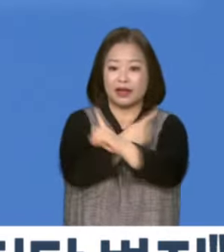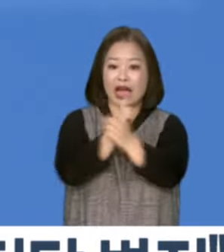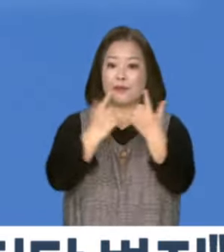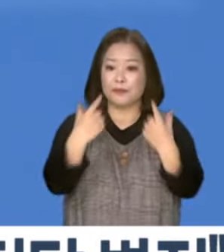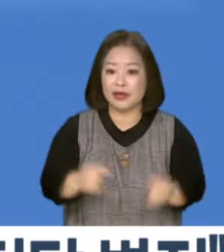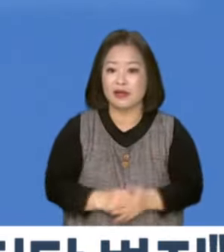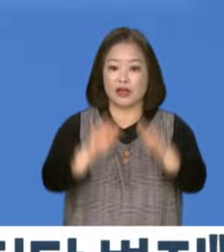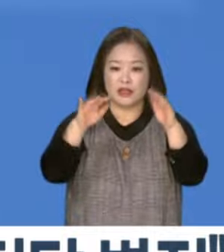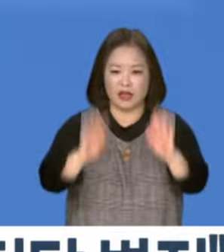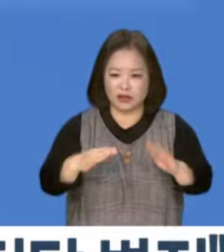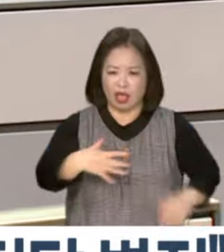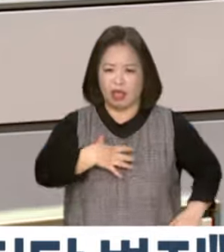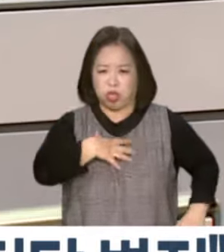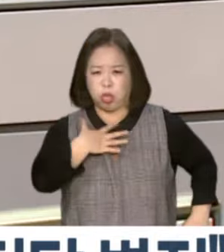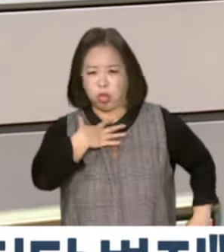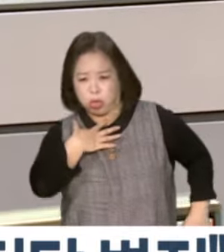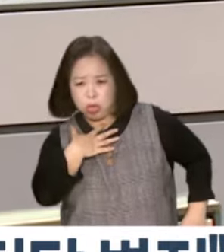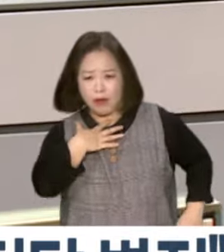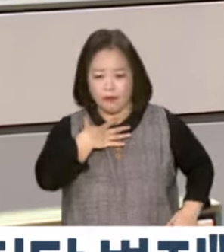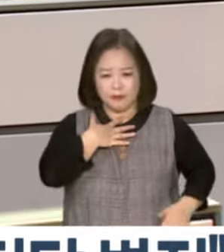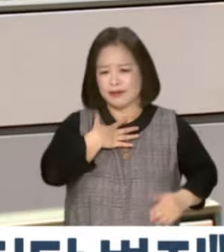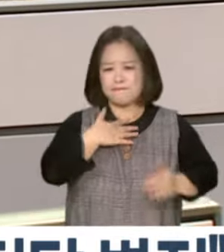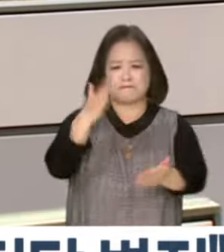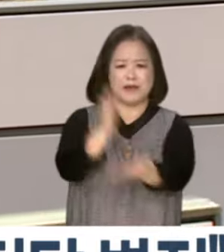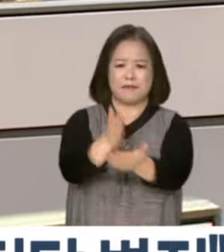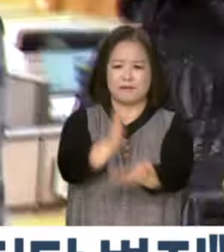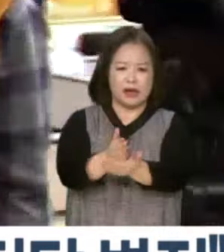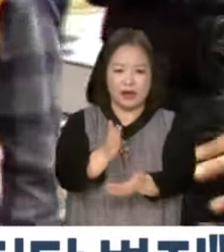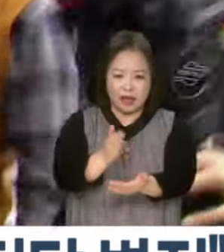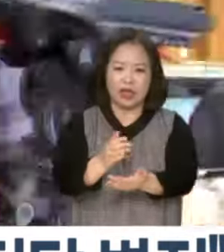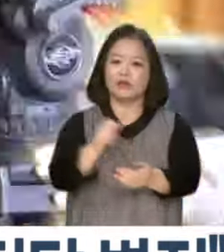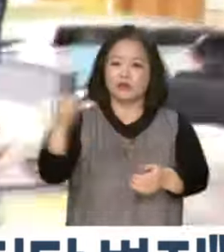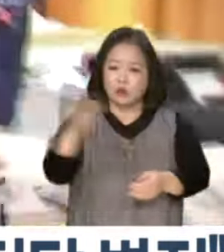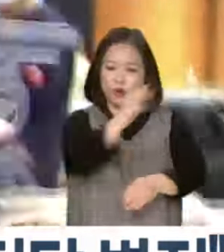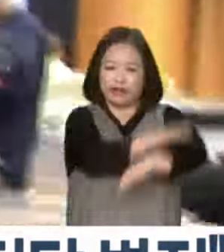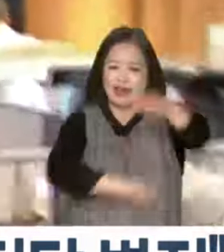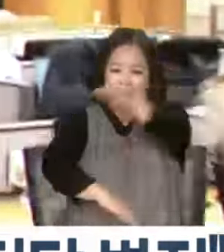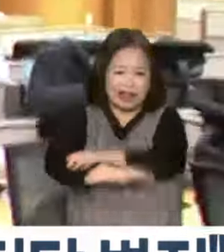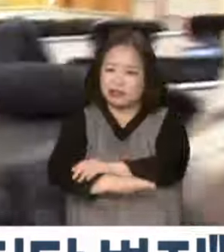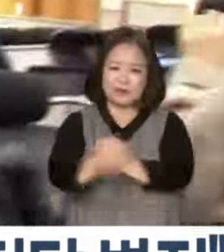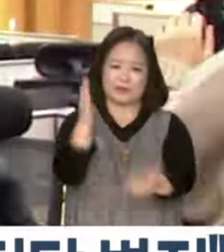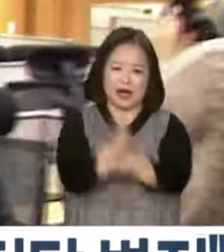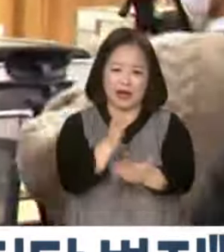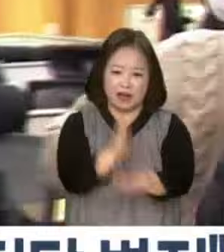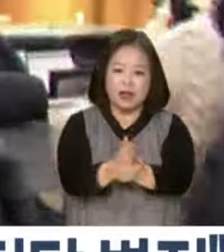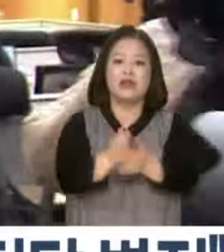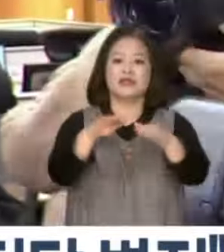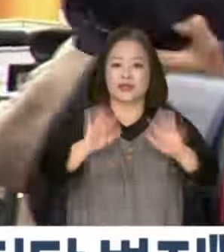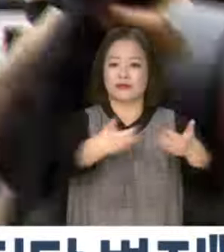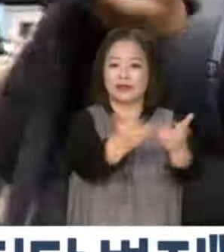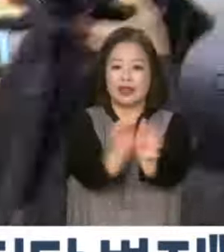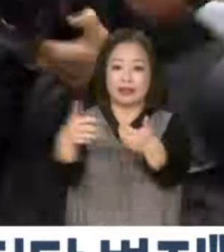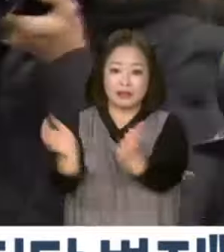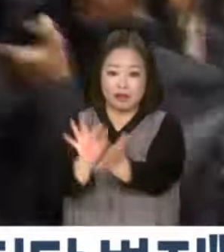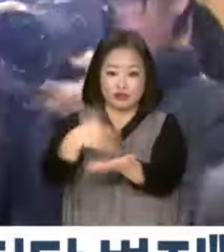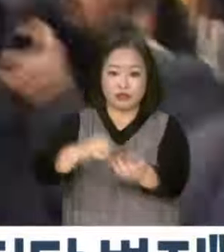기자회견에서 혐오와 증오의 양당제를 끝내고 타협과 조정의 다당제를 시작해야 한다고 강조한 이 전